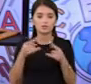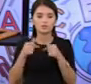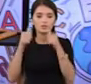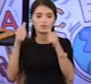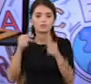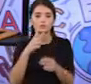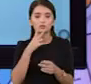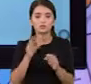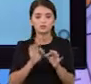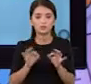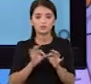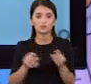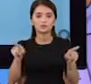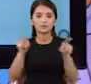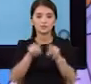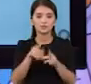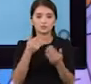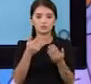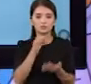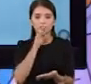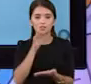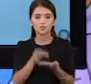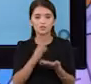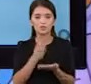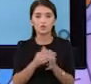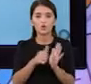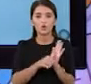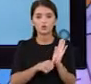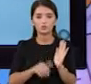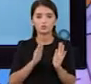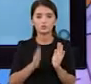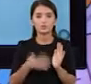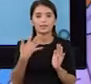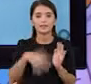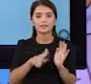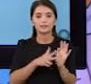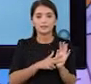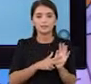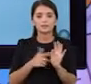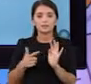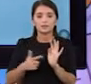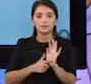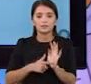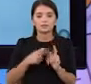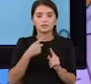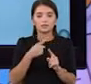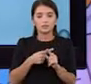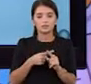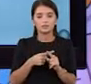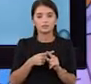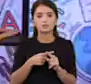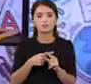ekrandan tekshiring. Sizda ham shu javobmi? 60 ga teng ekan. 58 va 7 sonlarning yig'indisi esa